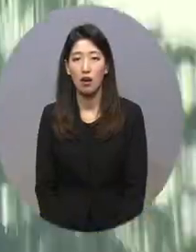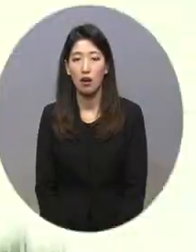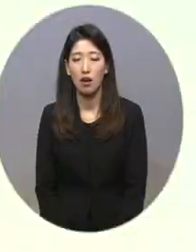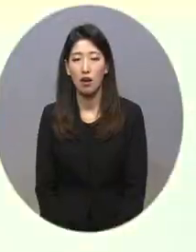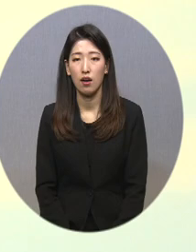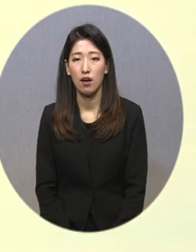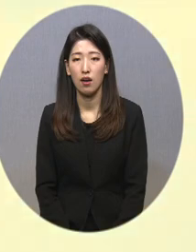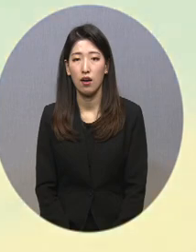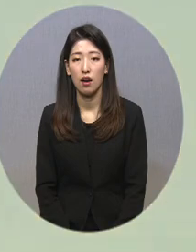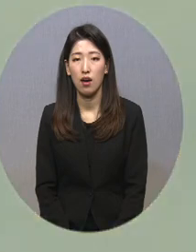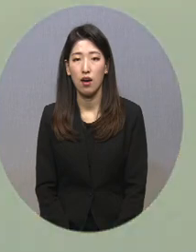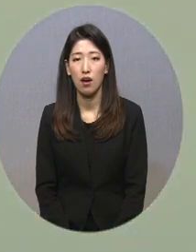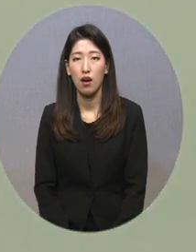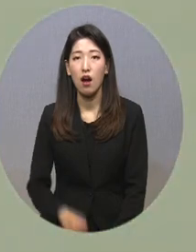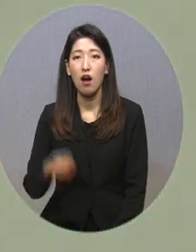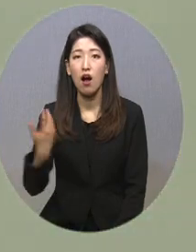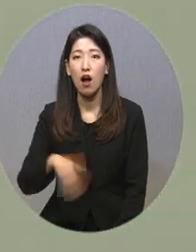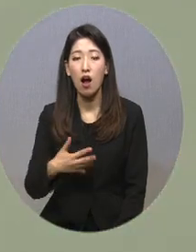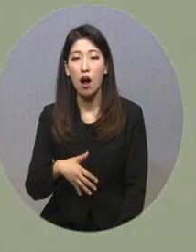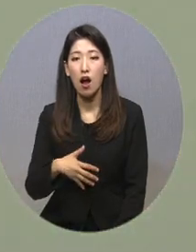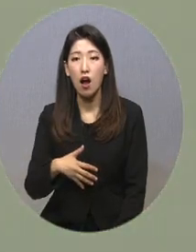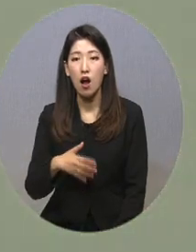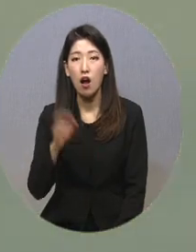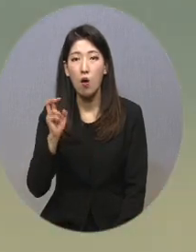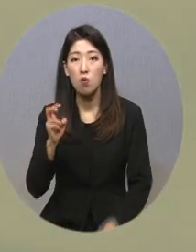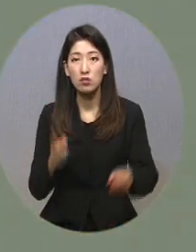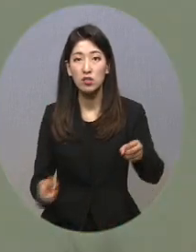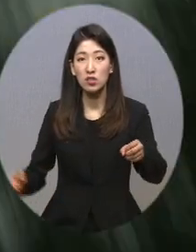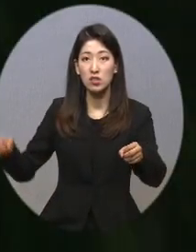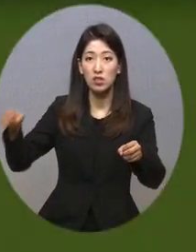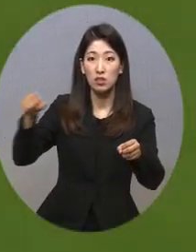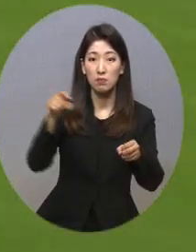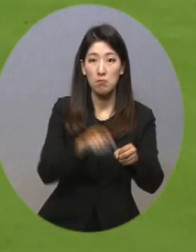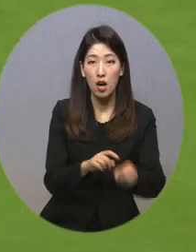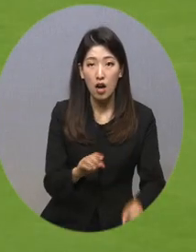우와! 와, 야, 쳤어. 뭐야! 프리논이다! 야, 쳤어. 이거 뭐야!